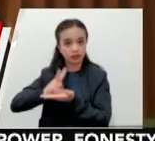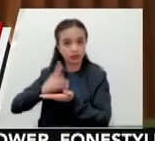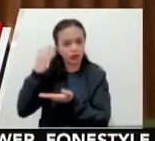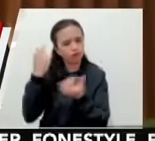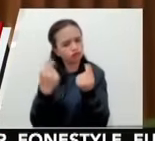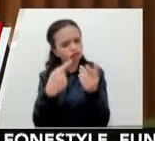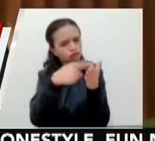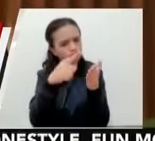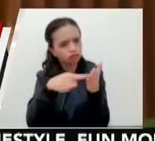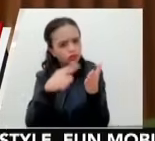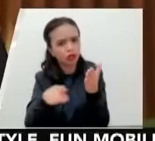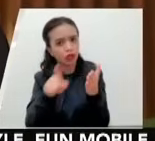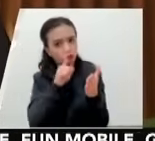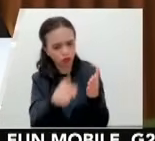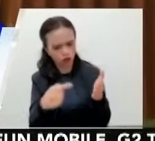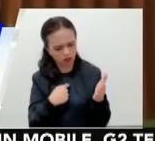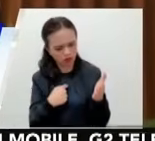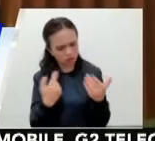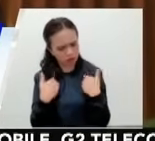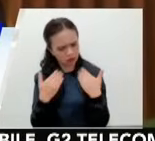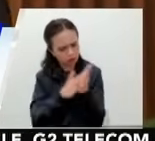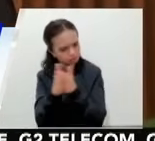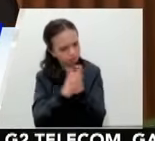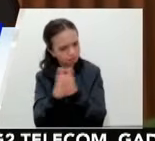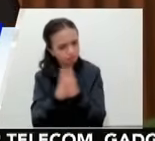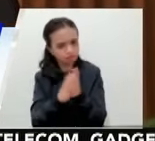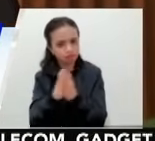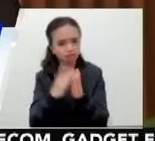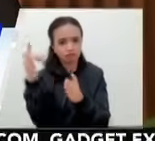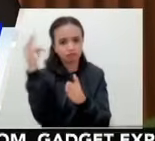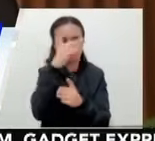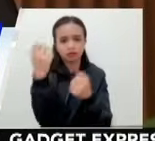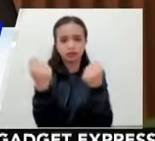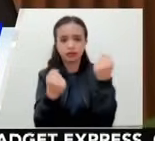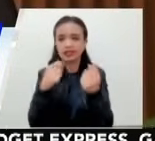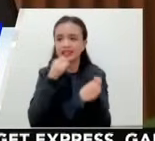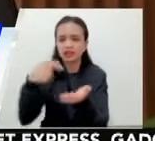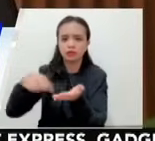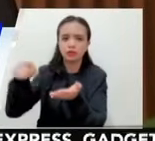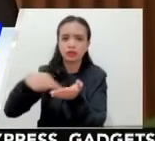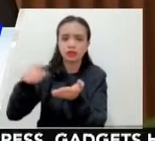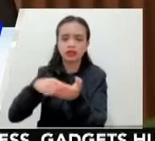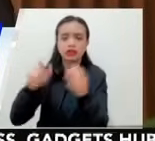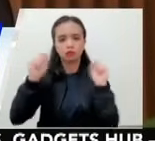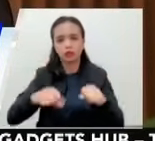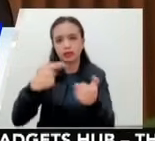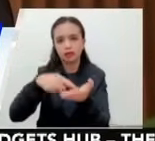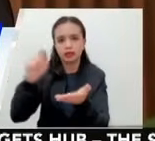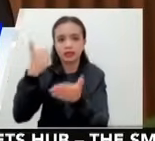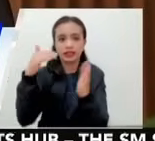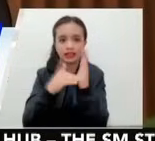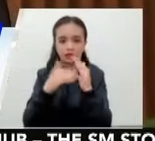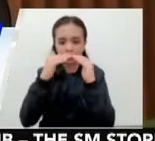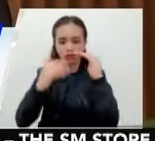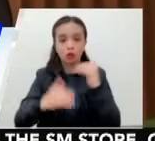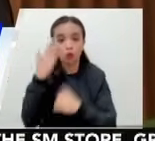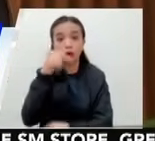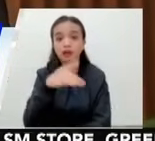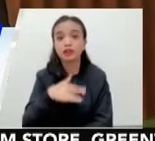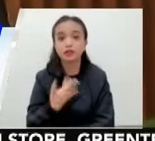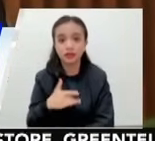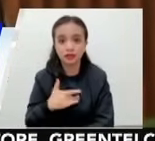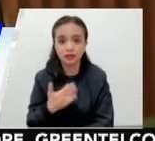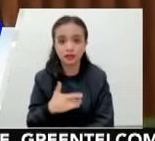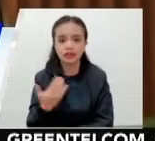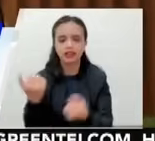passion ba talaga akong maging piloto? So instead of paying millions, you can just pay below 10,000 para at least maramdaman nyo just to fly, get